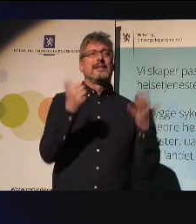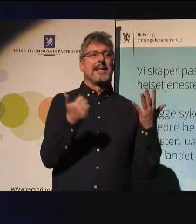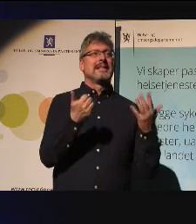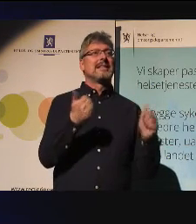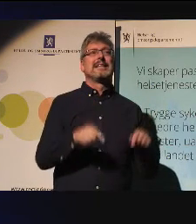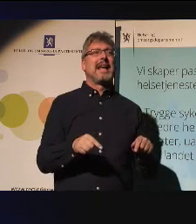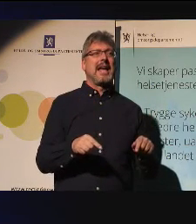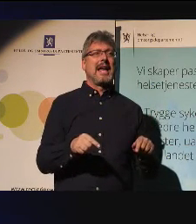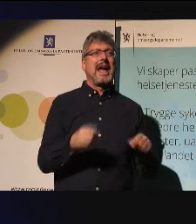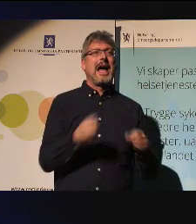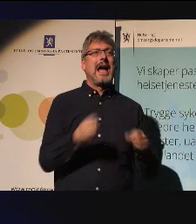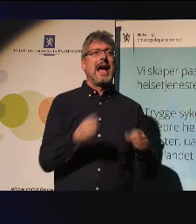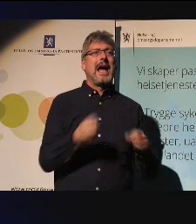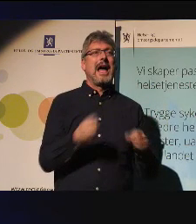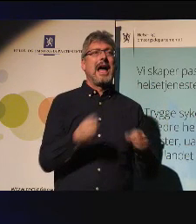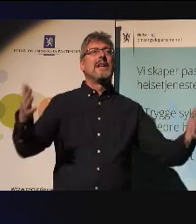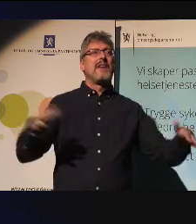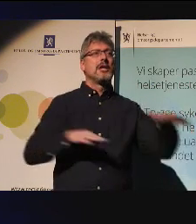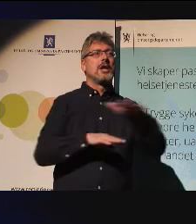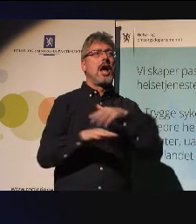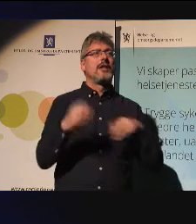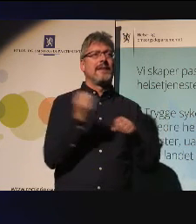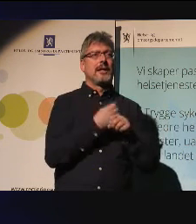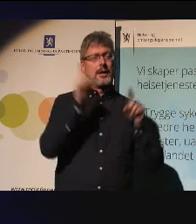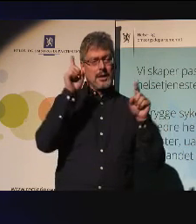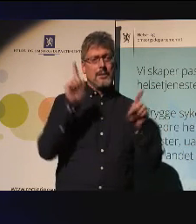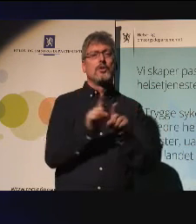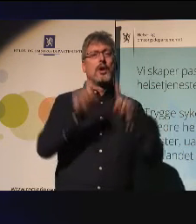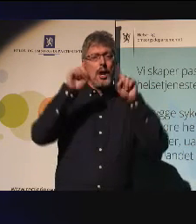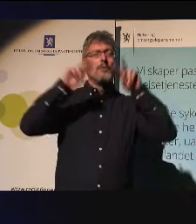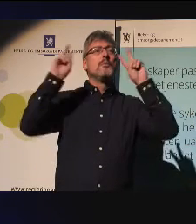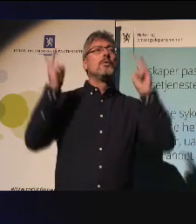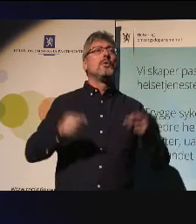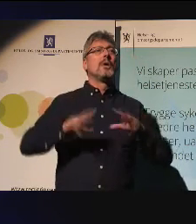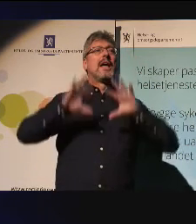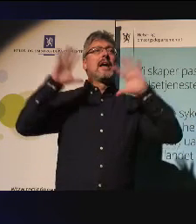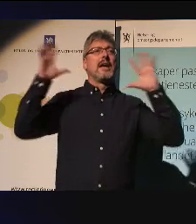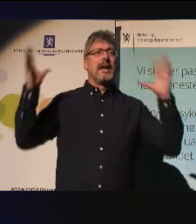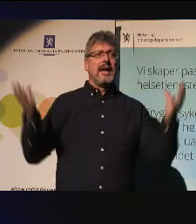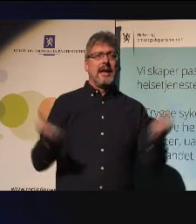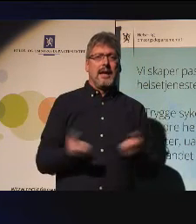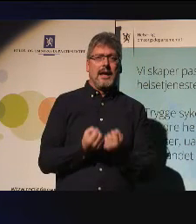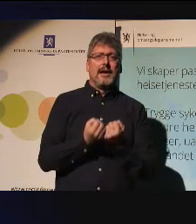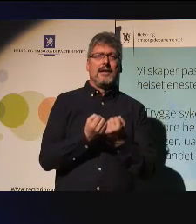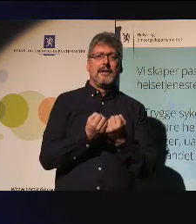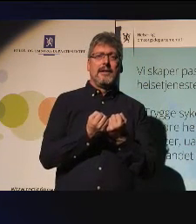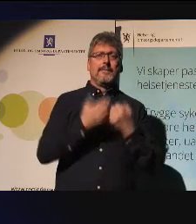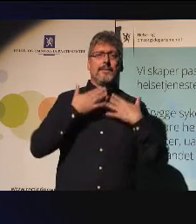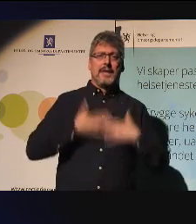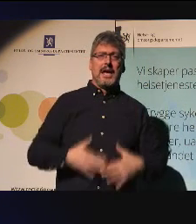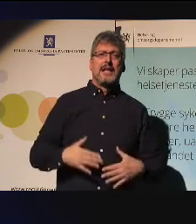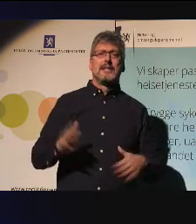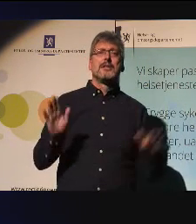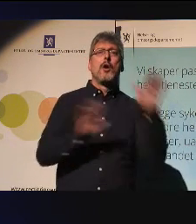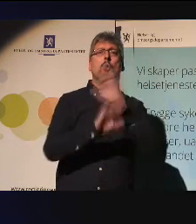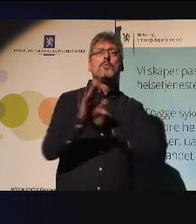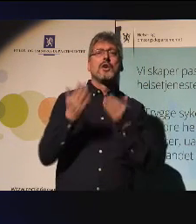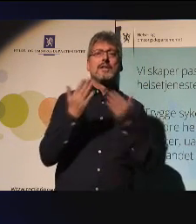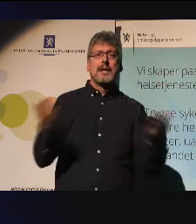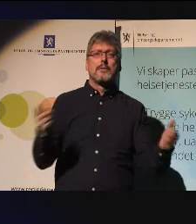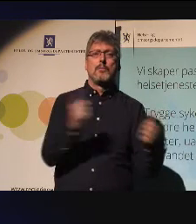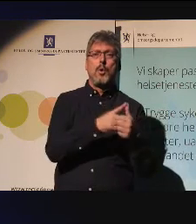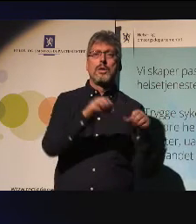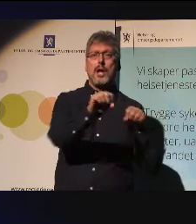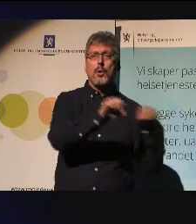verktøy. Det betyr at de kan brukes i hele helse- og omsorgstjenesten, både i kommunene og